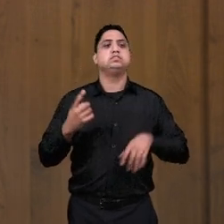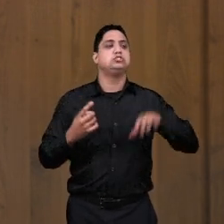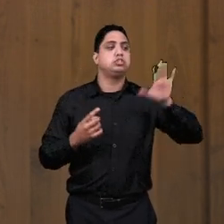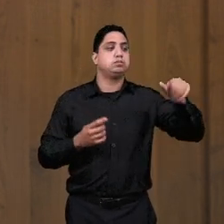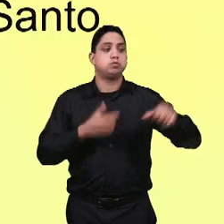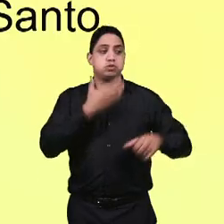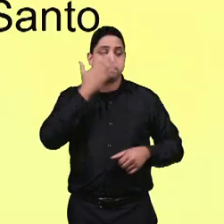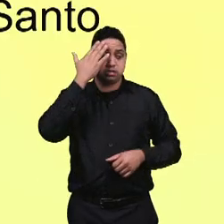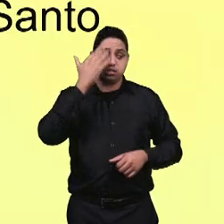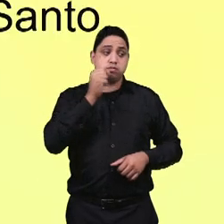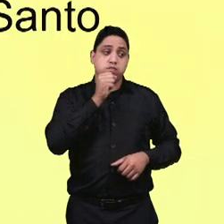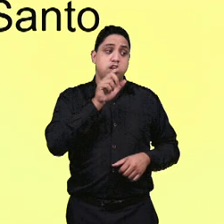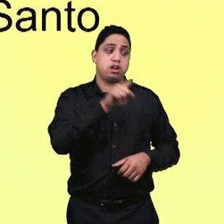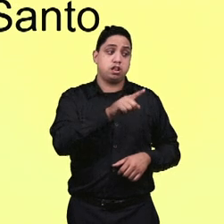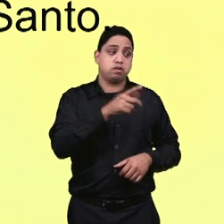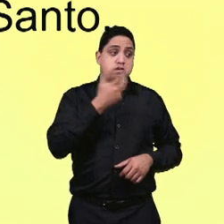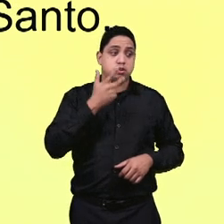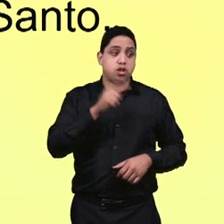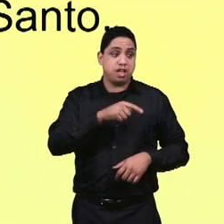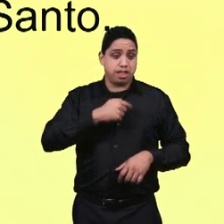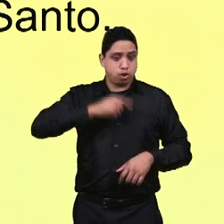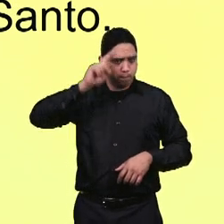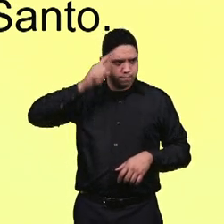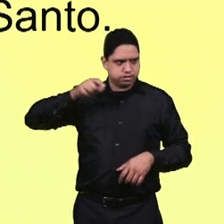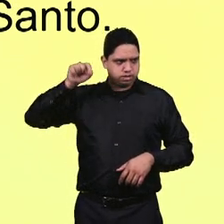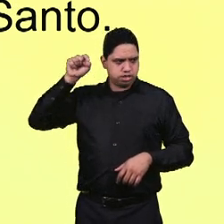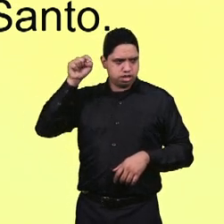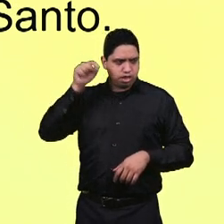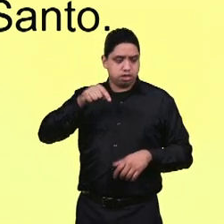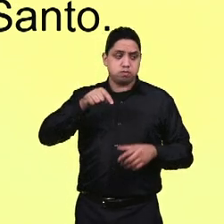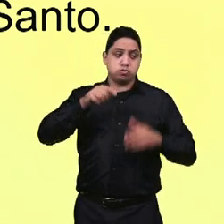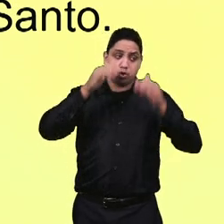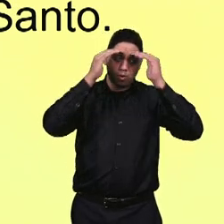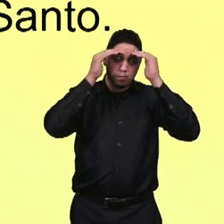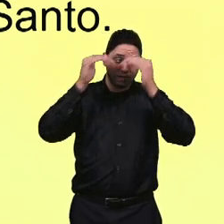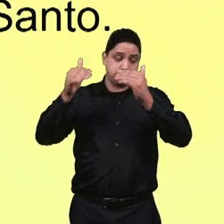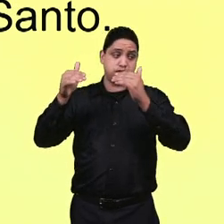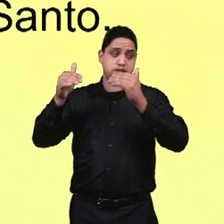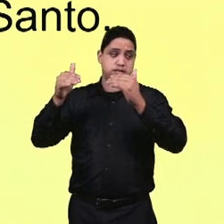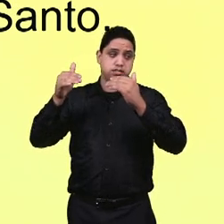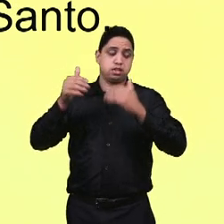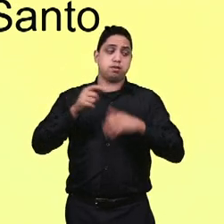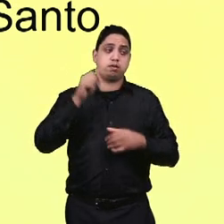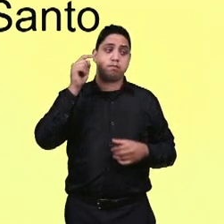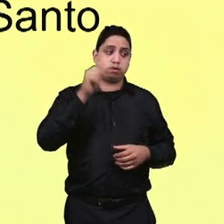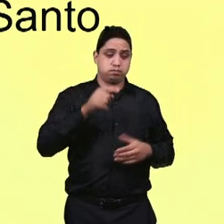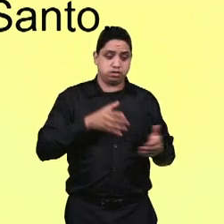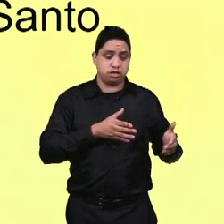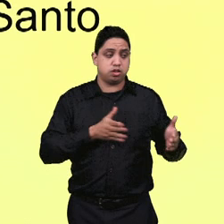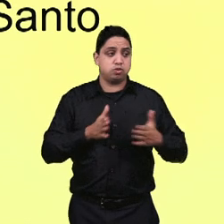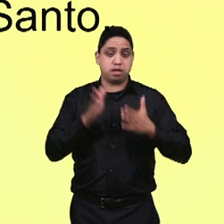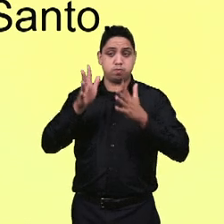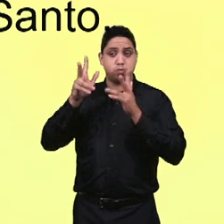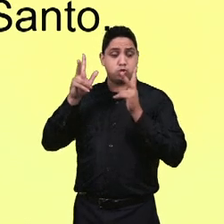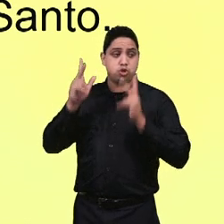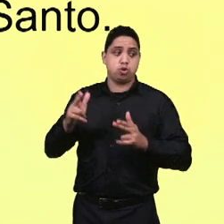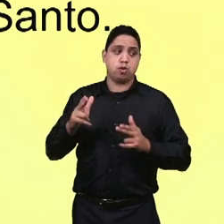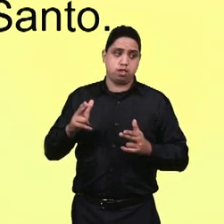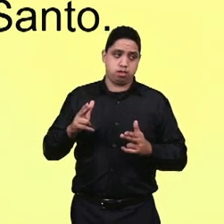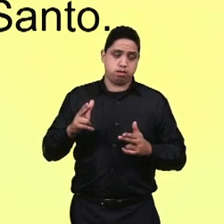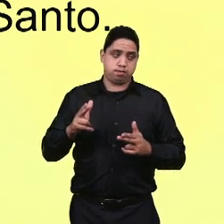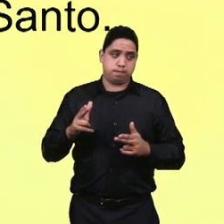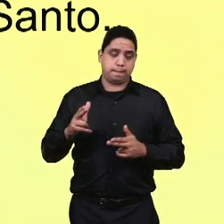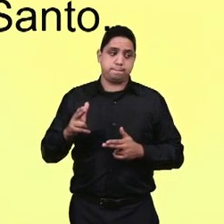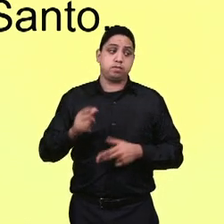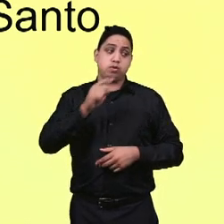garde l'ordonnance du Seigneur ton Dieu, afin que tu marches dans ses chemins. C'est-à-dire, sois obéissant au Seigneur, parce